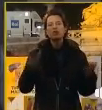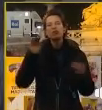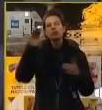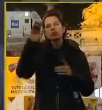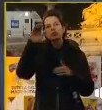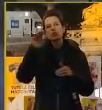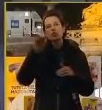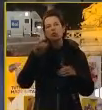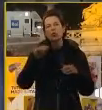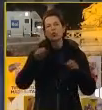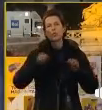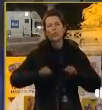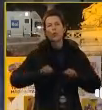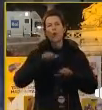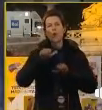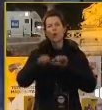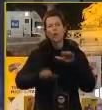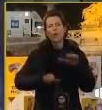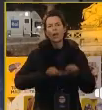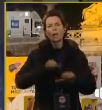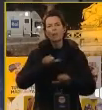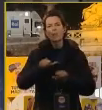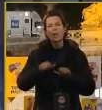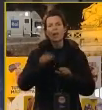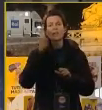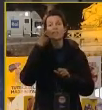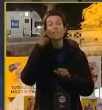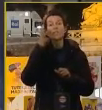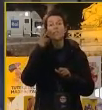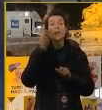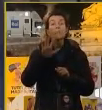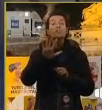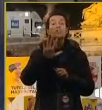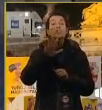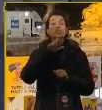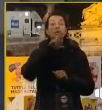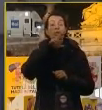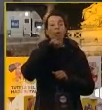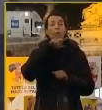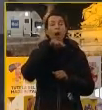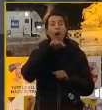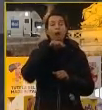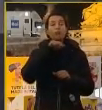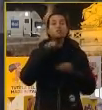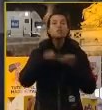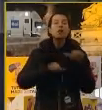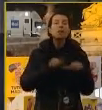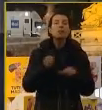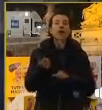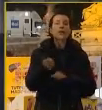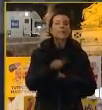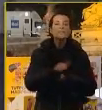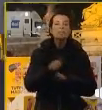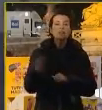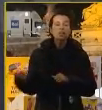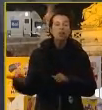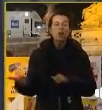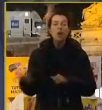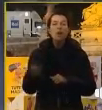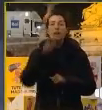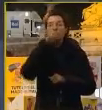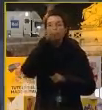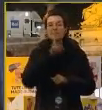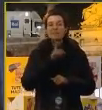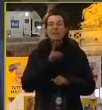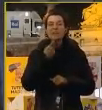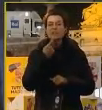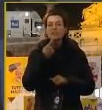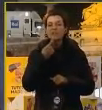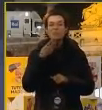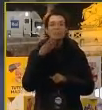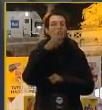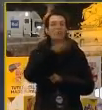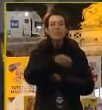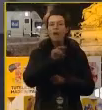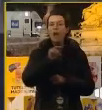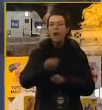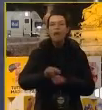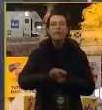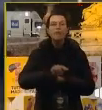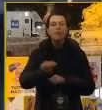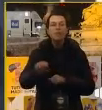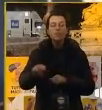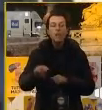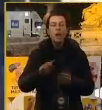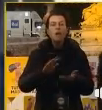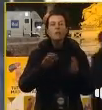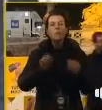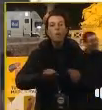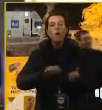si cambierà, questo lo vediamo il 5, e il silenzio di chi non va a votare, se la verità diventa il